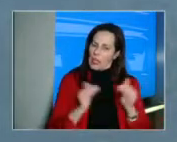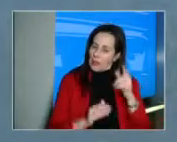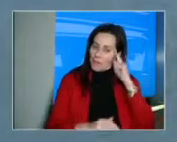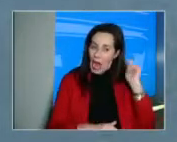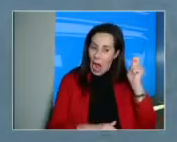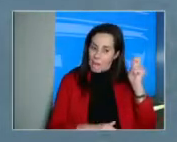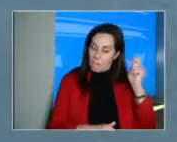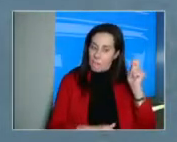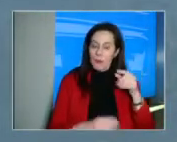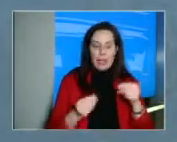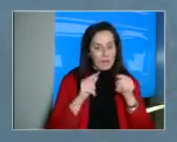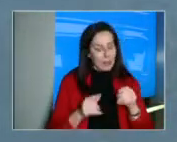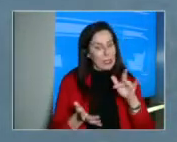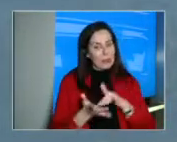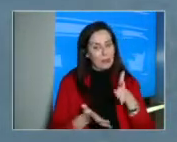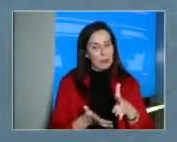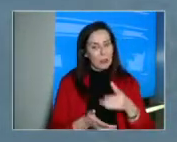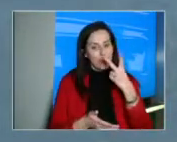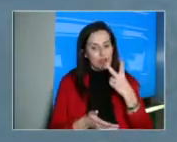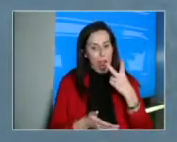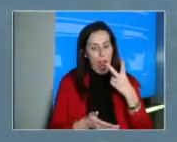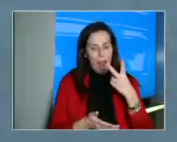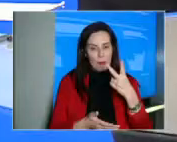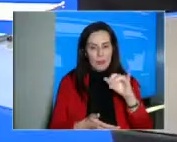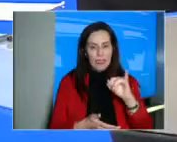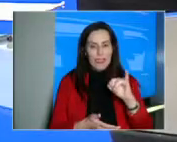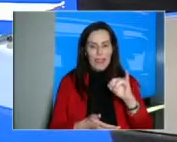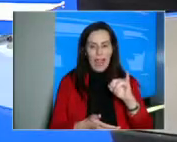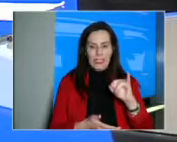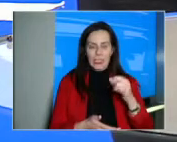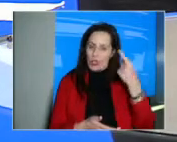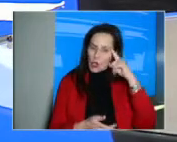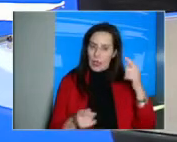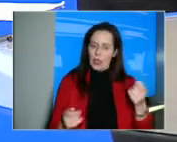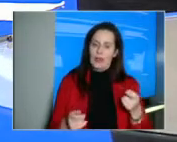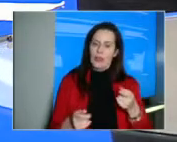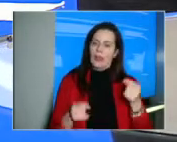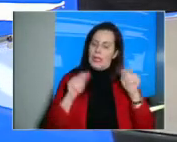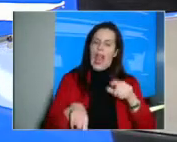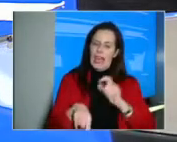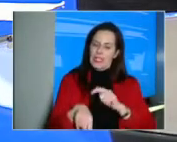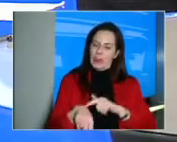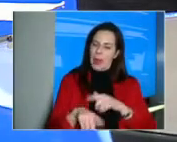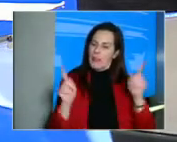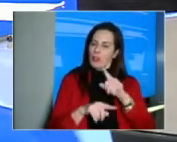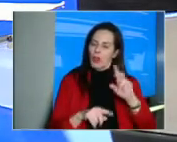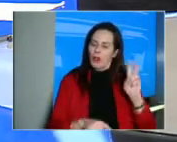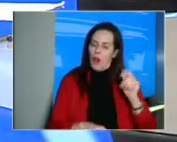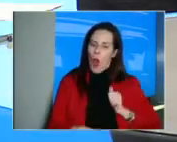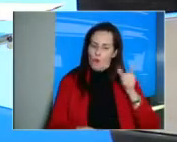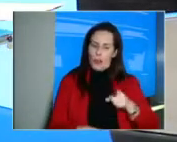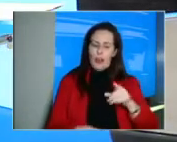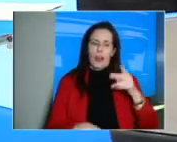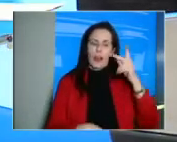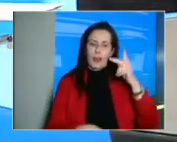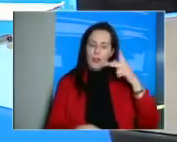וחכם? על העניין הזה נמצאים איתנו שניים, יחזקאל שטלצר, יוזם קמפיין הגיע הזמן לביטול גיוס החובה, ודוקטור